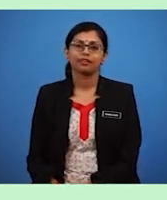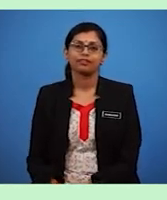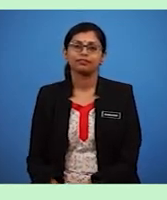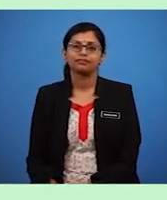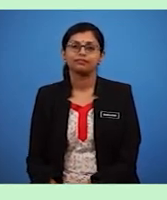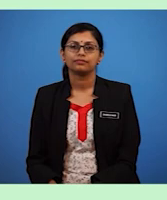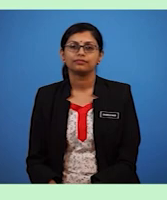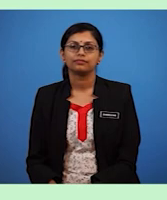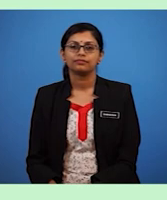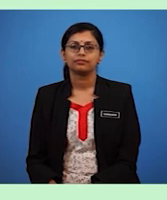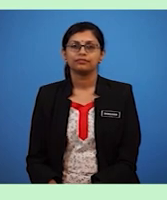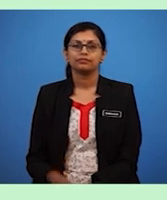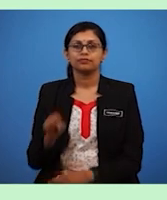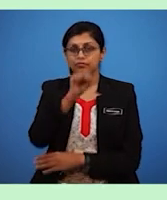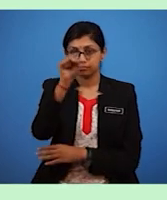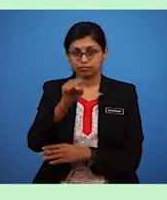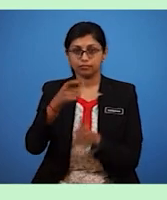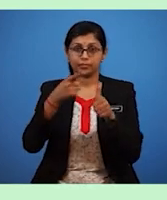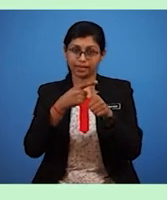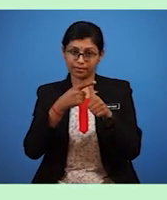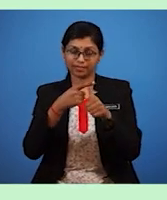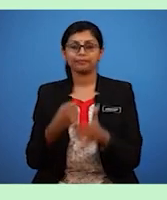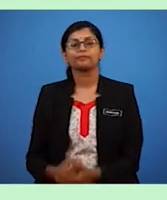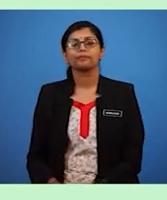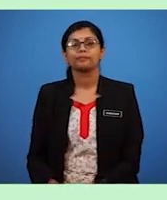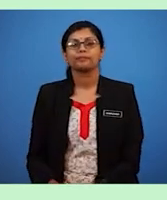Cuba kita lihat soalan 1.